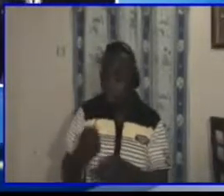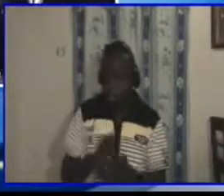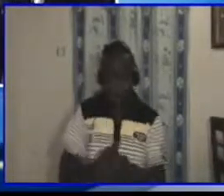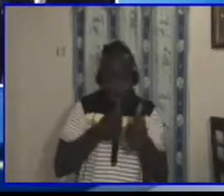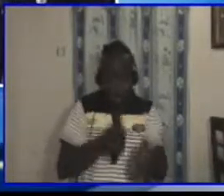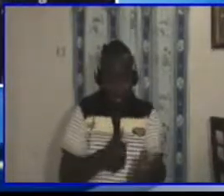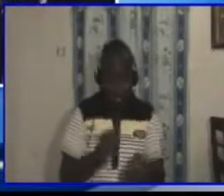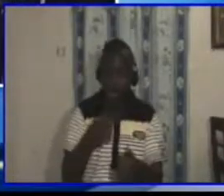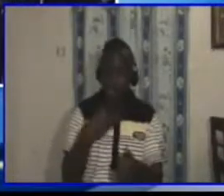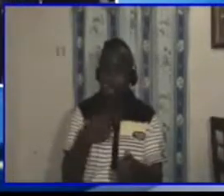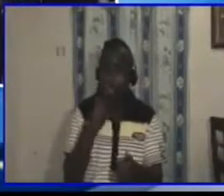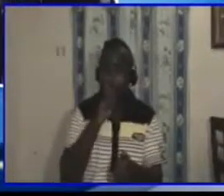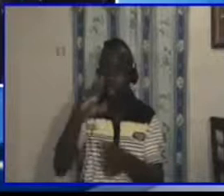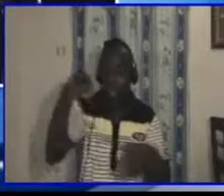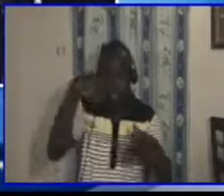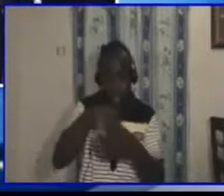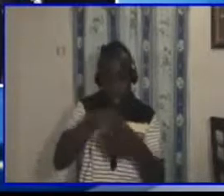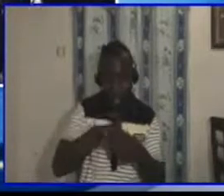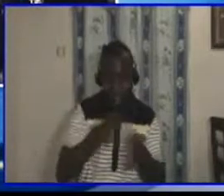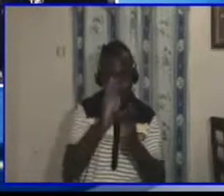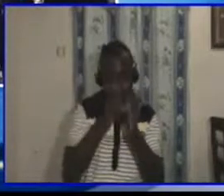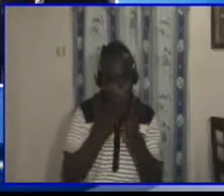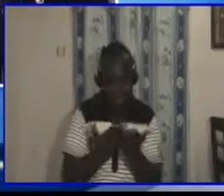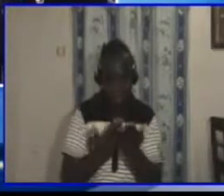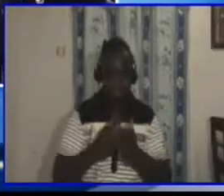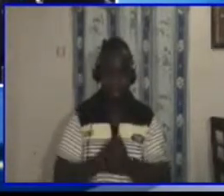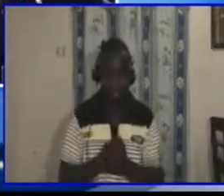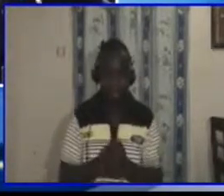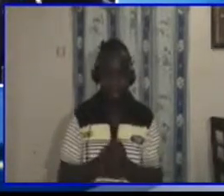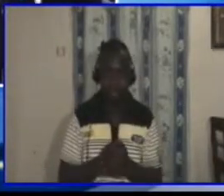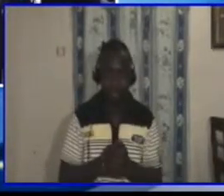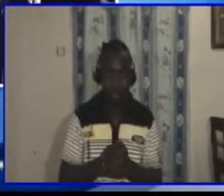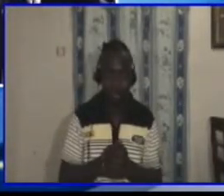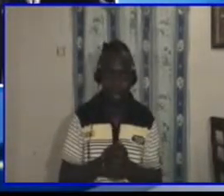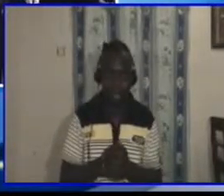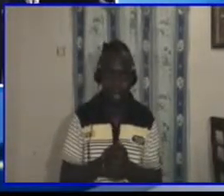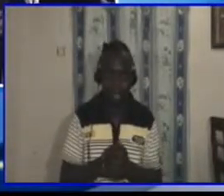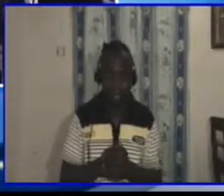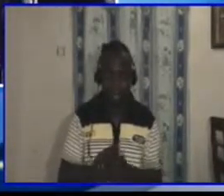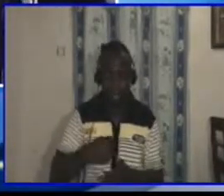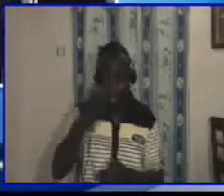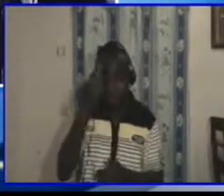per sapere che il suo ministero era nella sacra scrittura